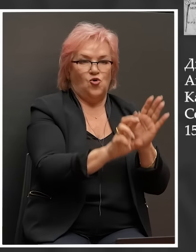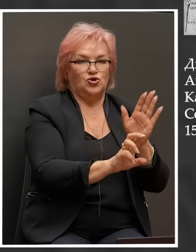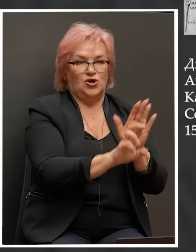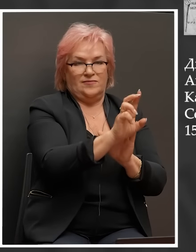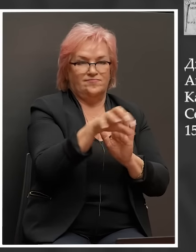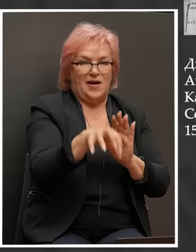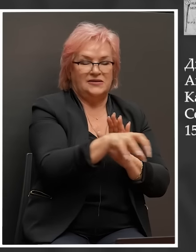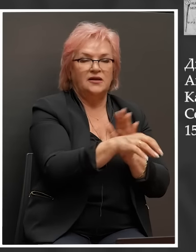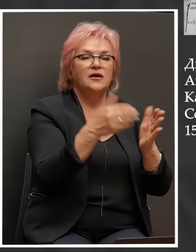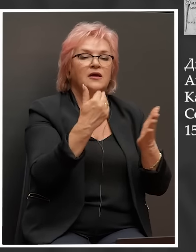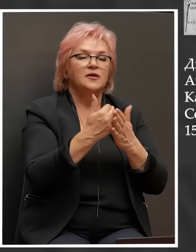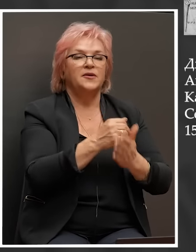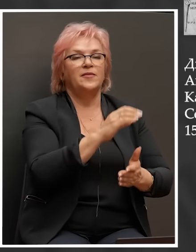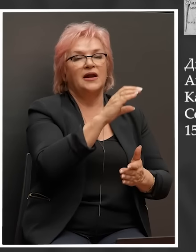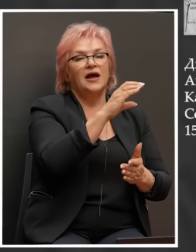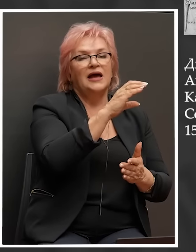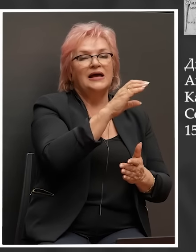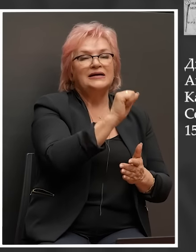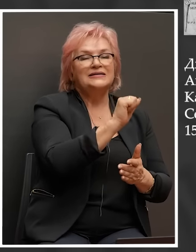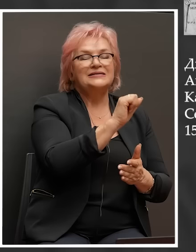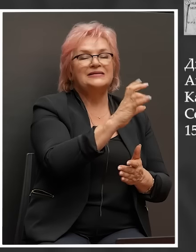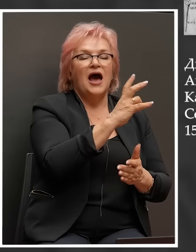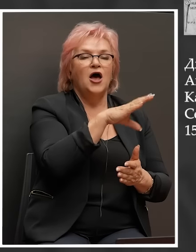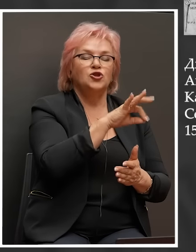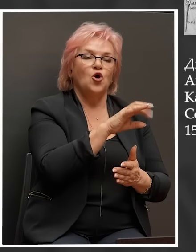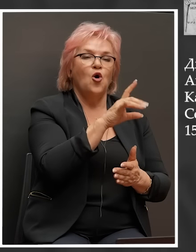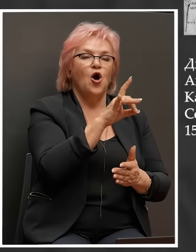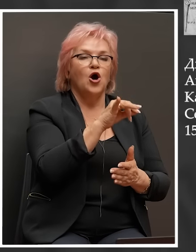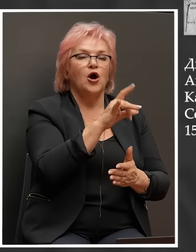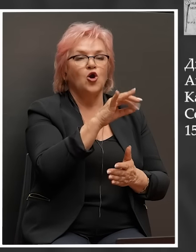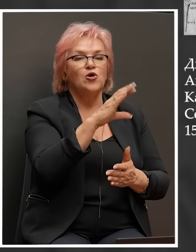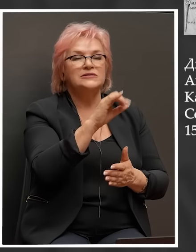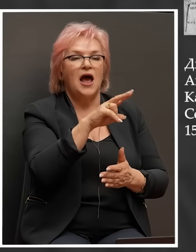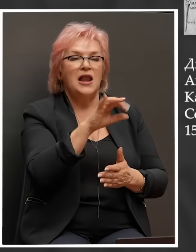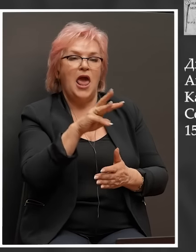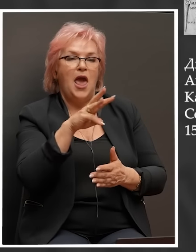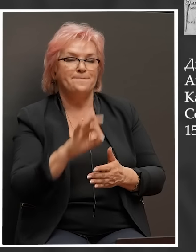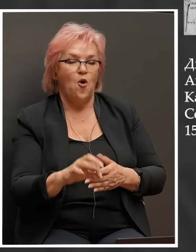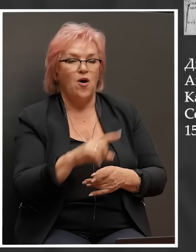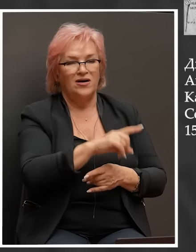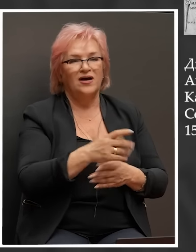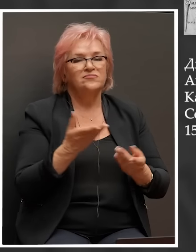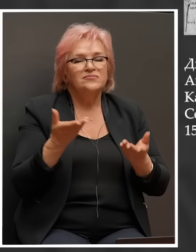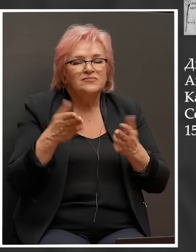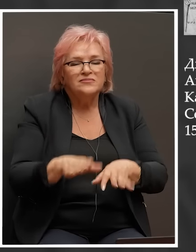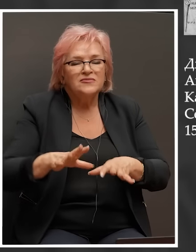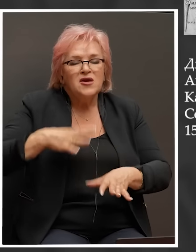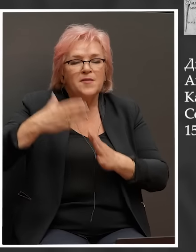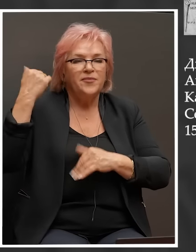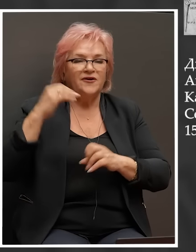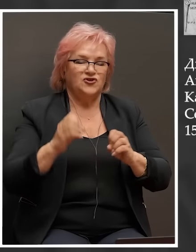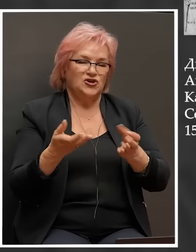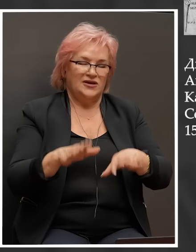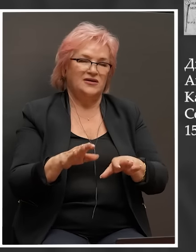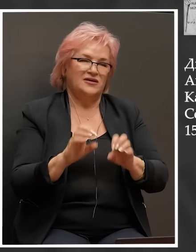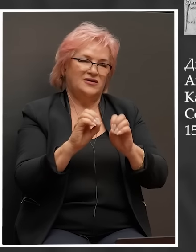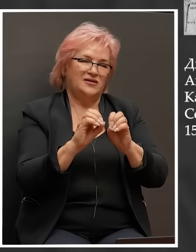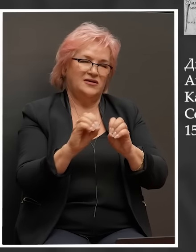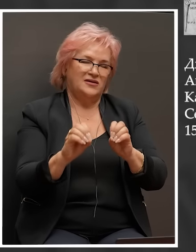малые базилики, например, Санта-Кроче-Джерусалемме. Это базилика, основанная на останках дворца святой Елены. Как вы знаете,